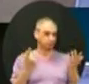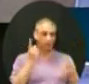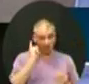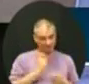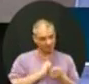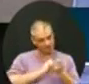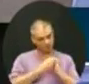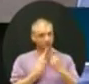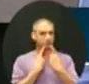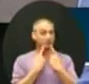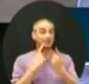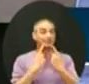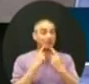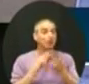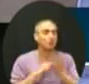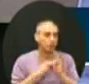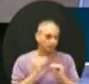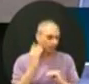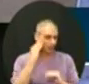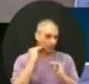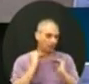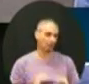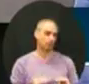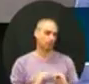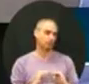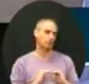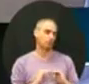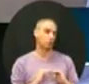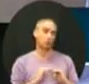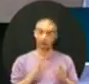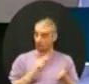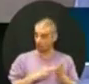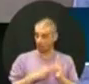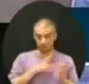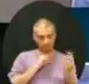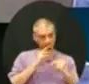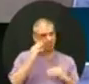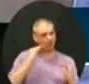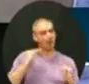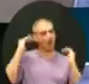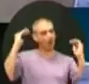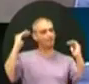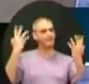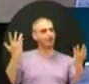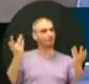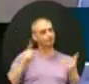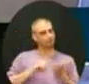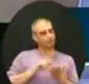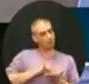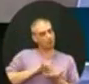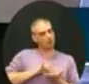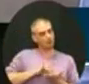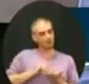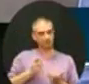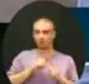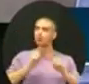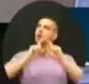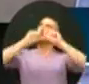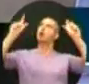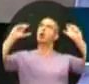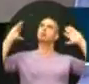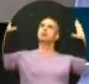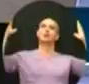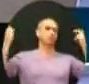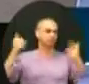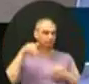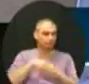חייבים לשנות את השיח. השיח הפוליטי הוא רדוד. ובאמת פוליטיקאים נוטים להתייחס ברמה, מה שנקרא, מקומית כותרת, לדברים. כן. כותרת, וגם